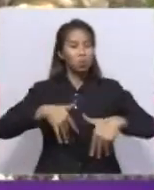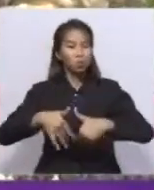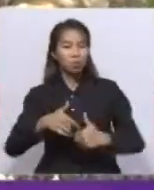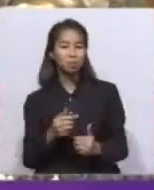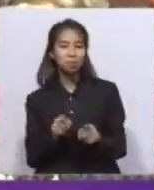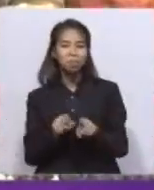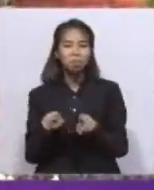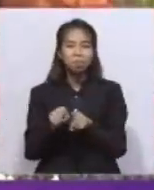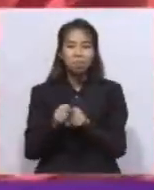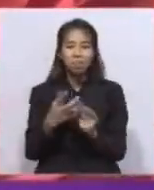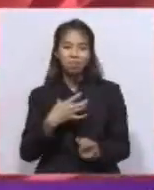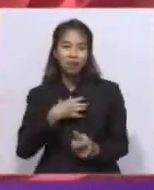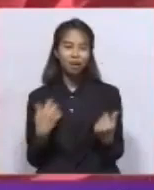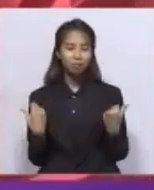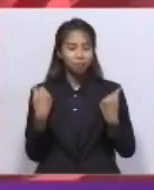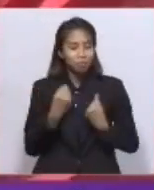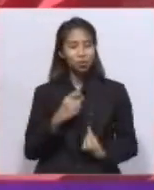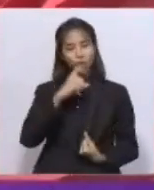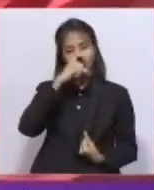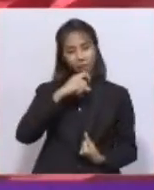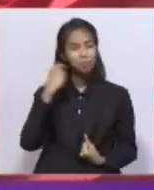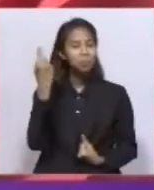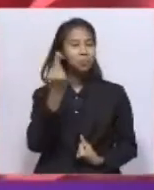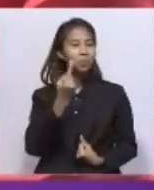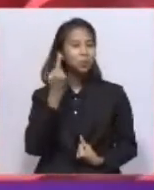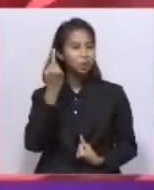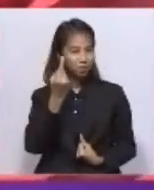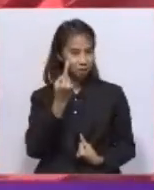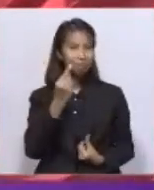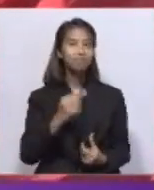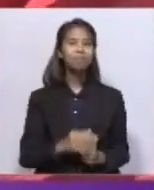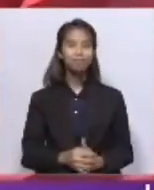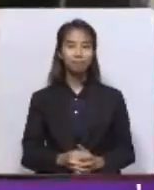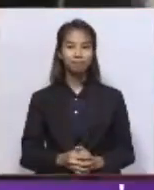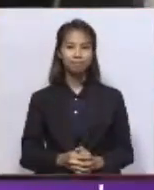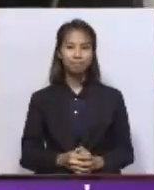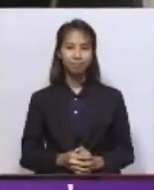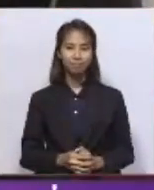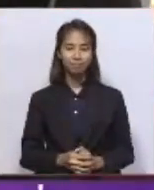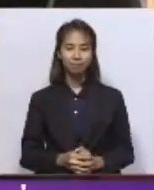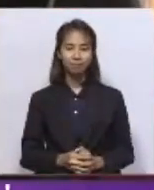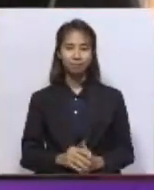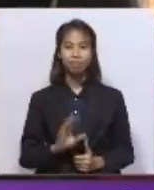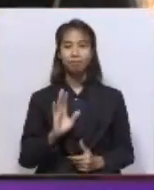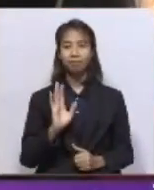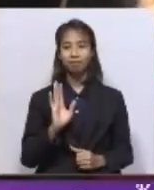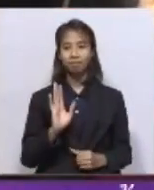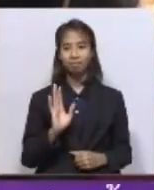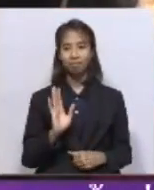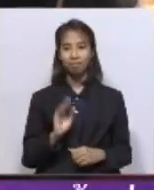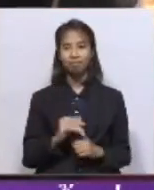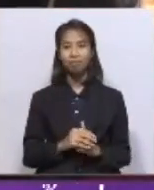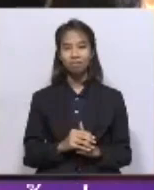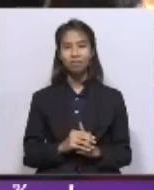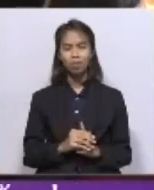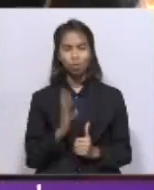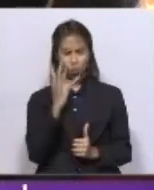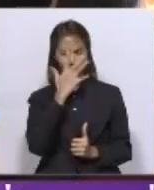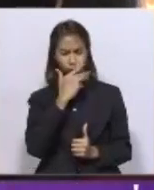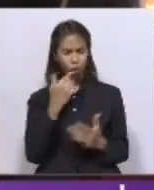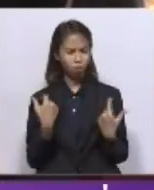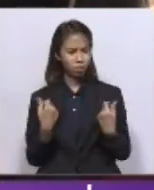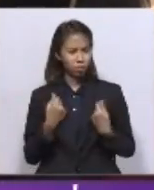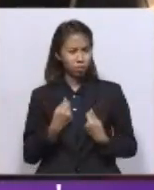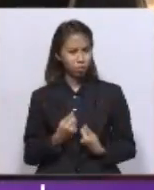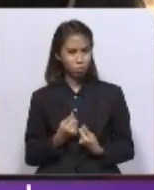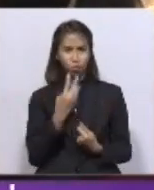นั้นหันมาสวมใส่ชุดไทยแล้วก็มาเที่ยวชมงานอุ่นไอรักคลายความหนาวครับ ก็ความสวยงามของเสื้อผ้า